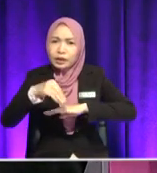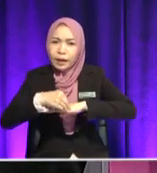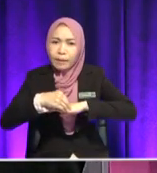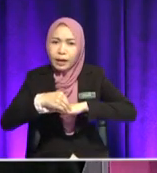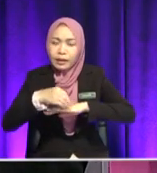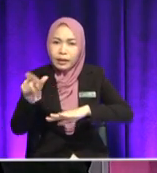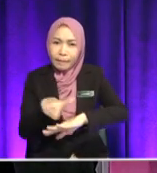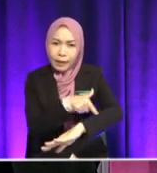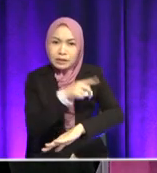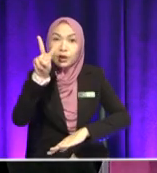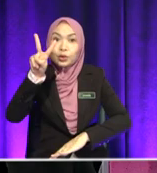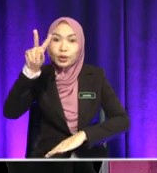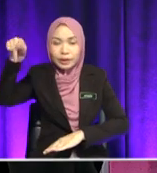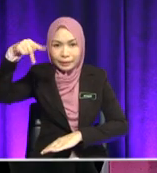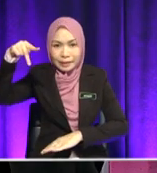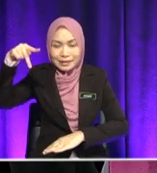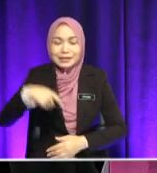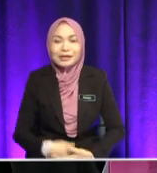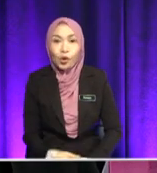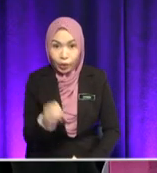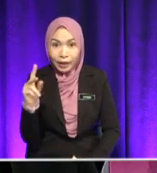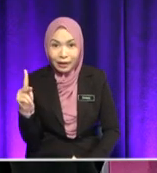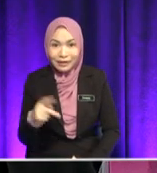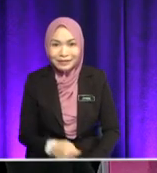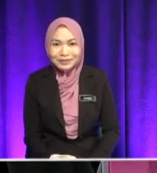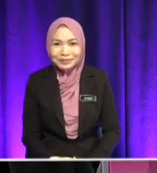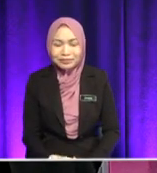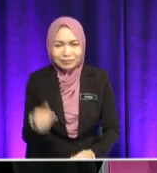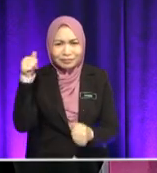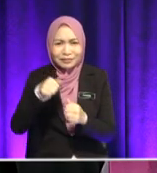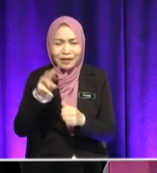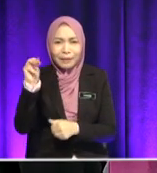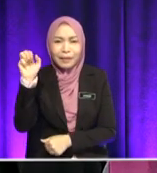2 Kipas lagi itu oke tapi ingatlah